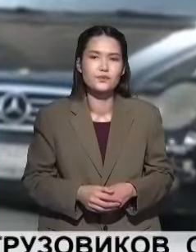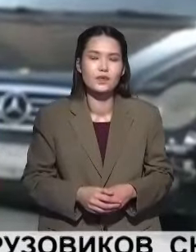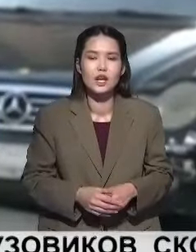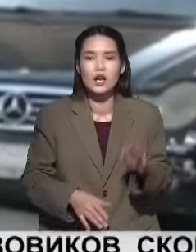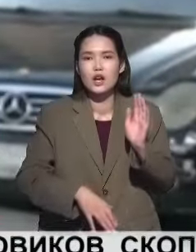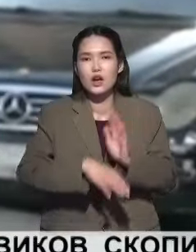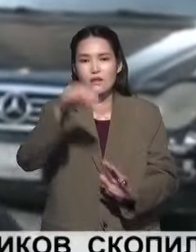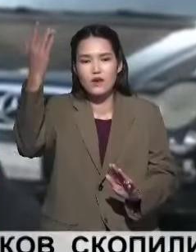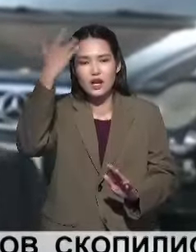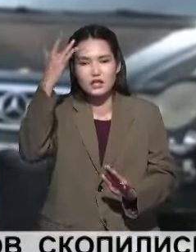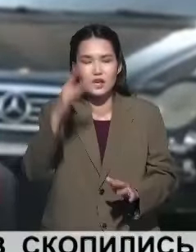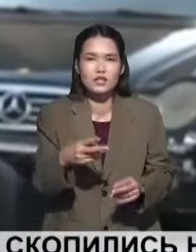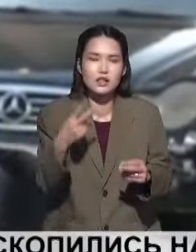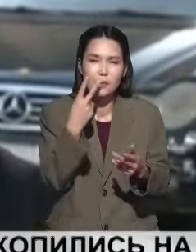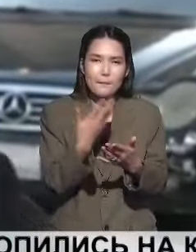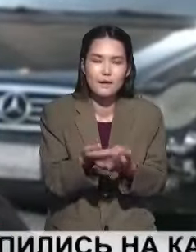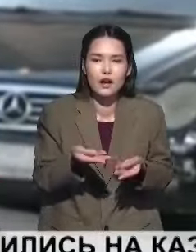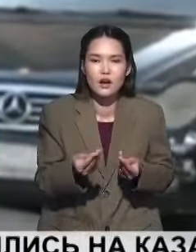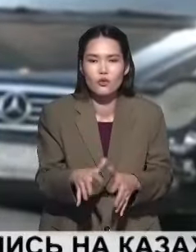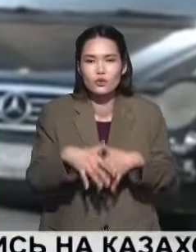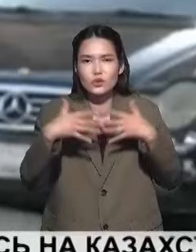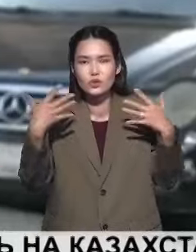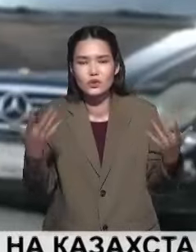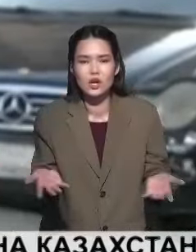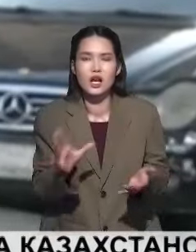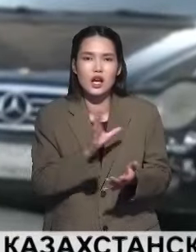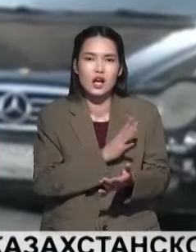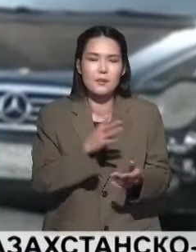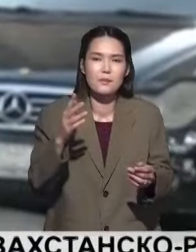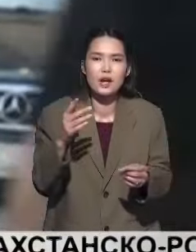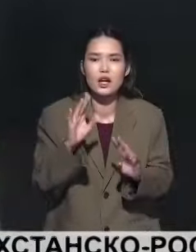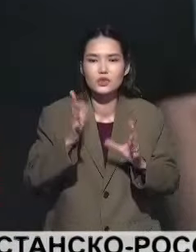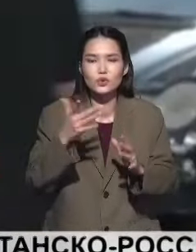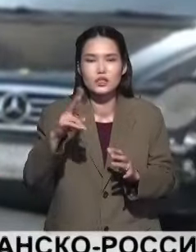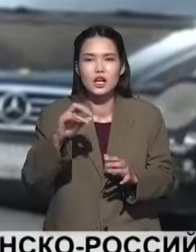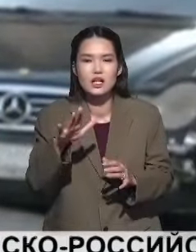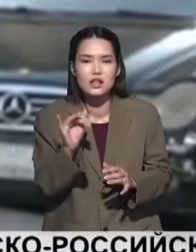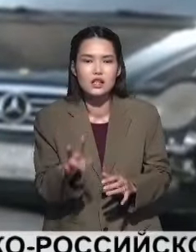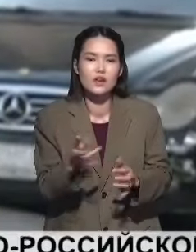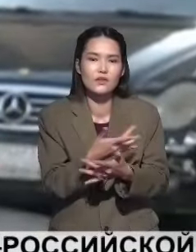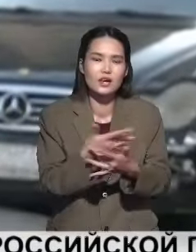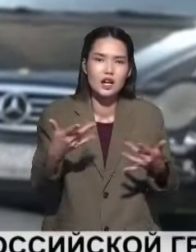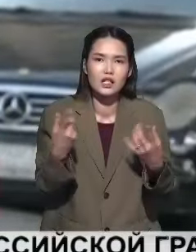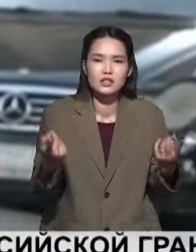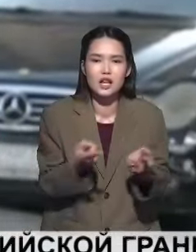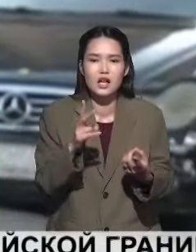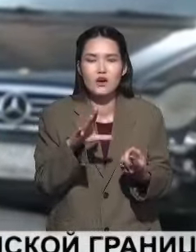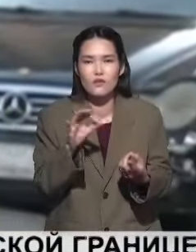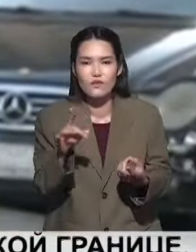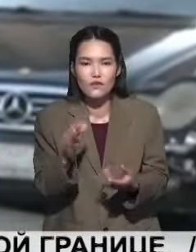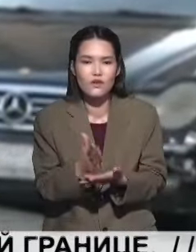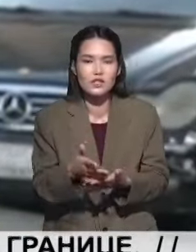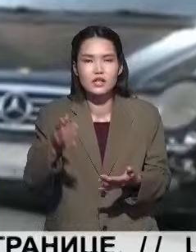Выборы в США окажут большое влияние на ситуацию здесь, в Ливане, поскольку между Америкой и Израилем есть тесные связи. Трамп сказал, что